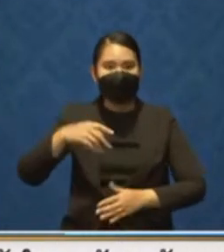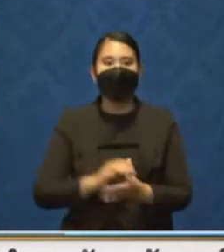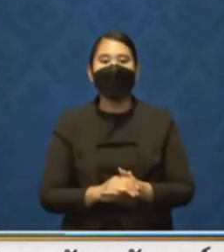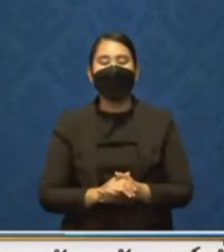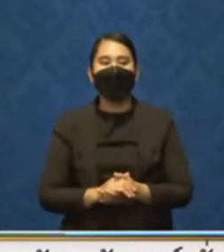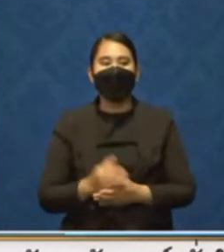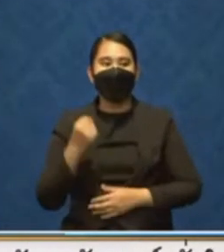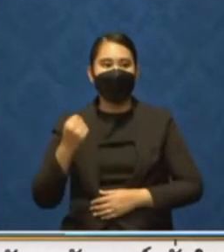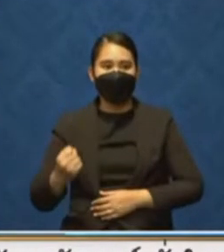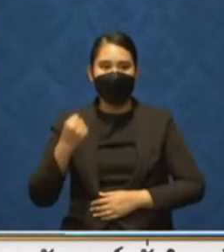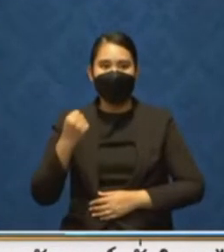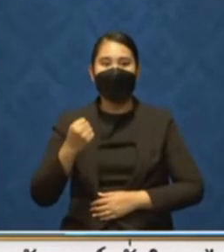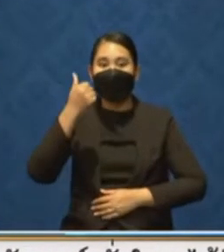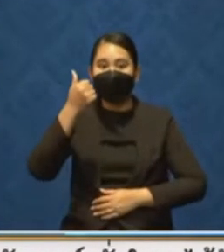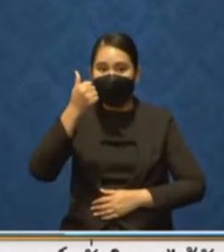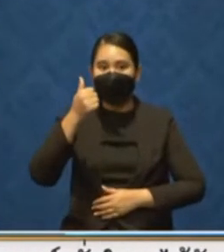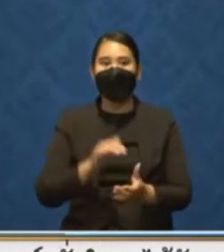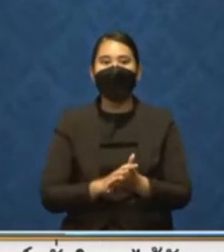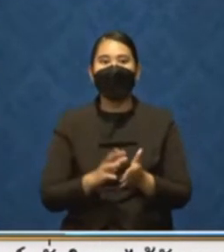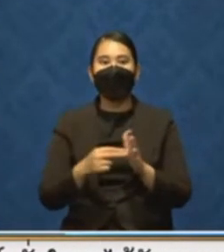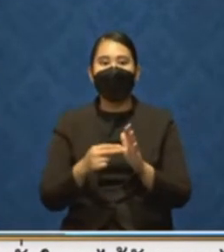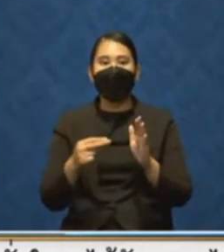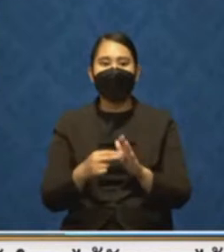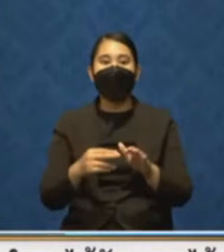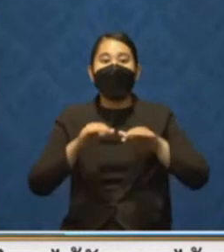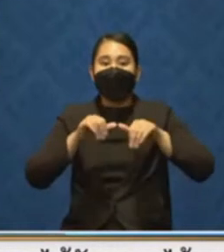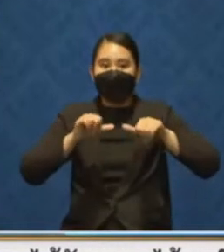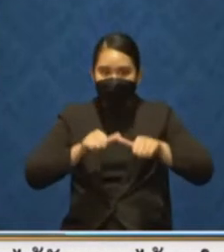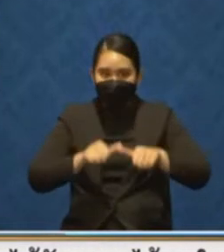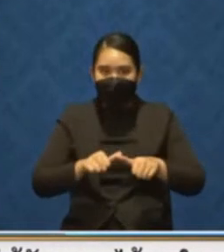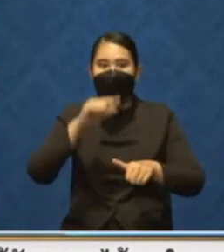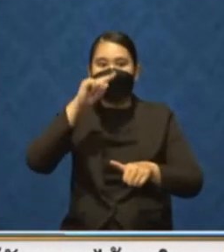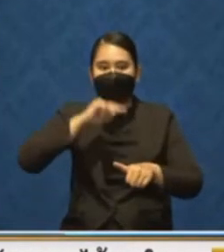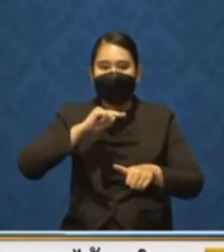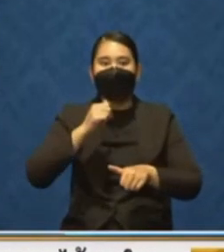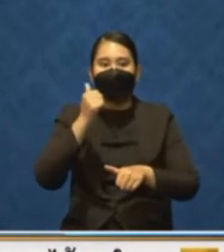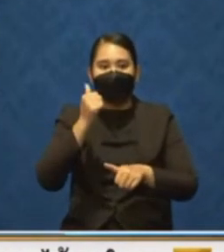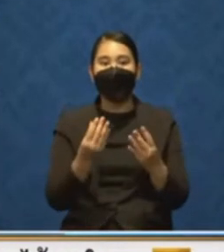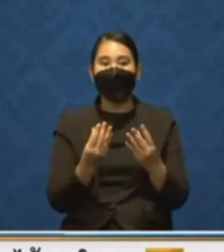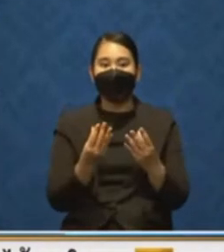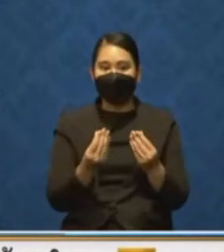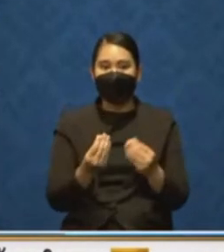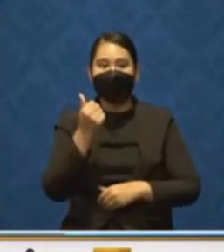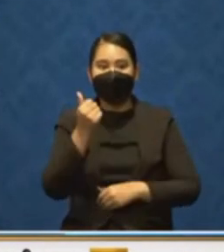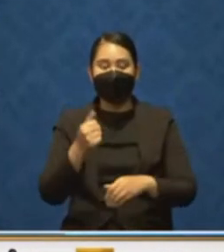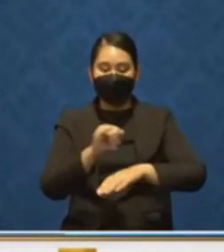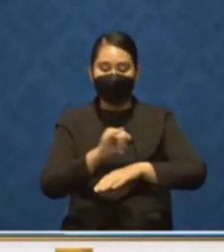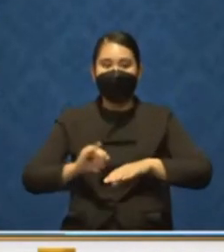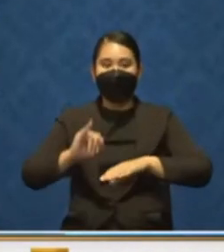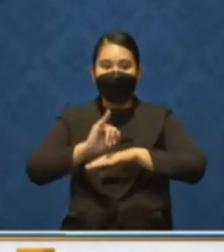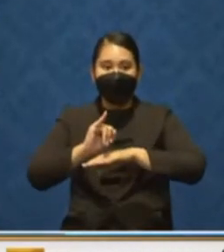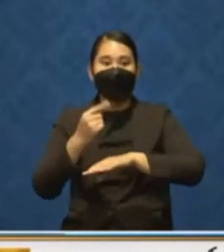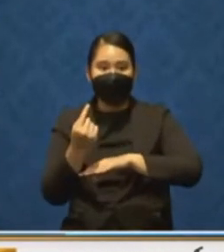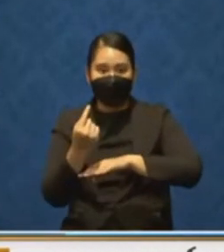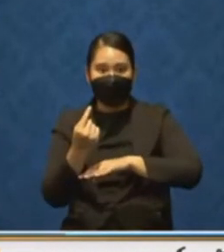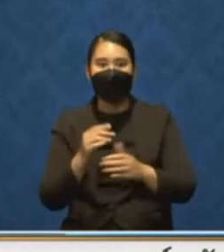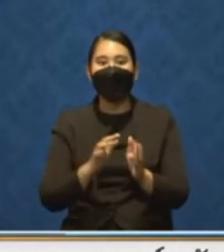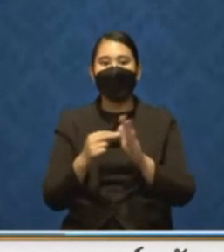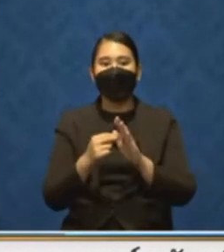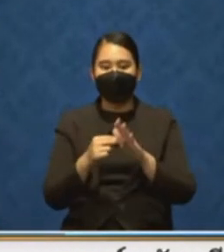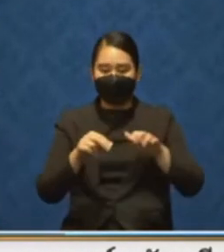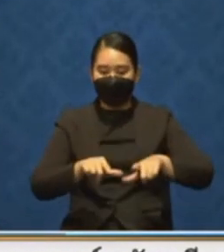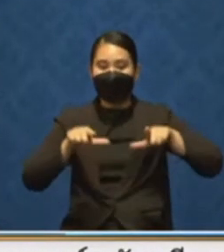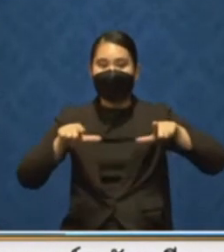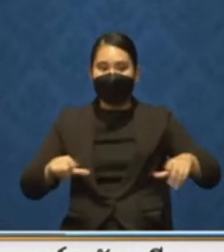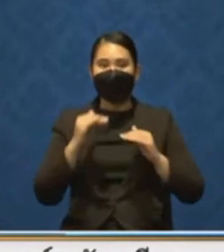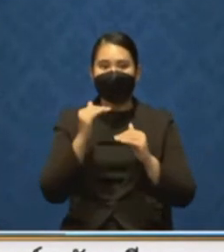สูงให้มาเป็นผู้พัตราและยาวในประเทศไทยคือของที่ได้ไม่เกินคนละ 1ไร่ผู้อยู่อาศัยแล้วต้องเป็นพื้นที่ดำหนดให้เท่า